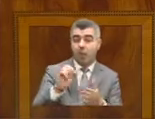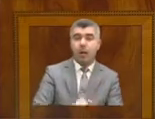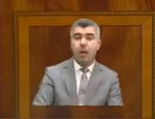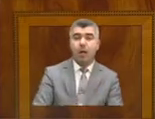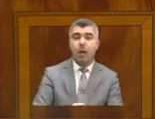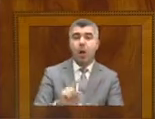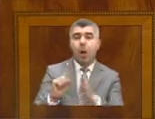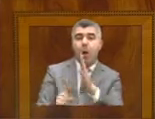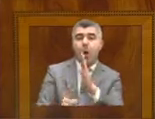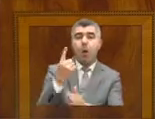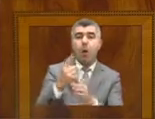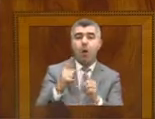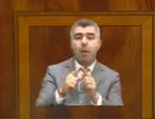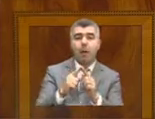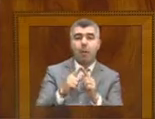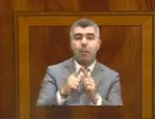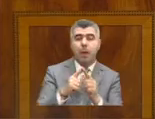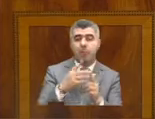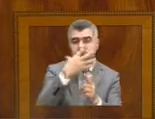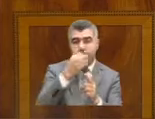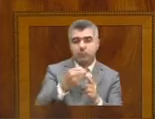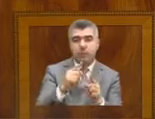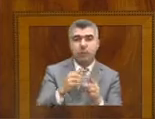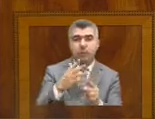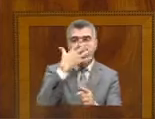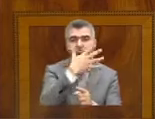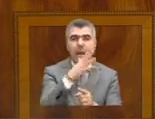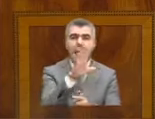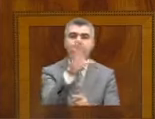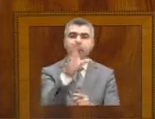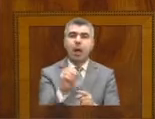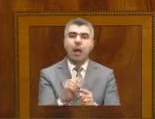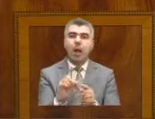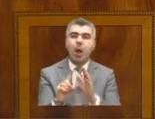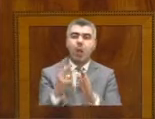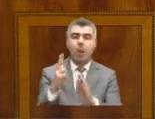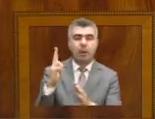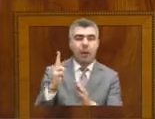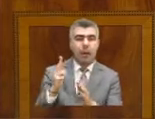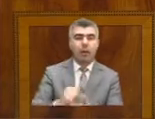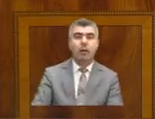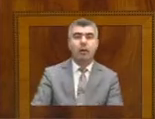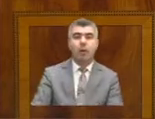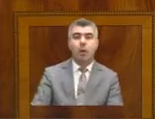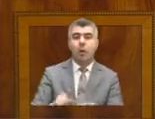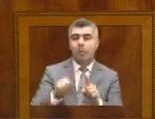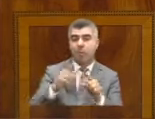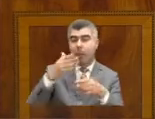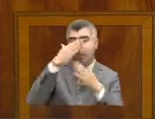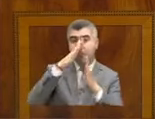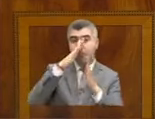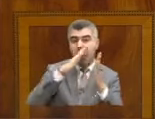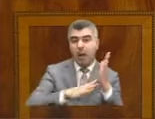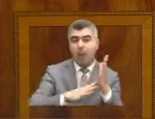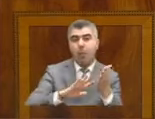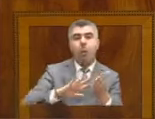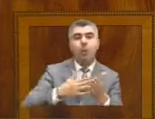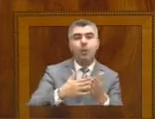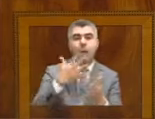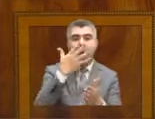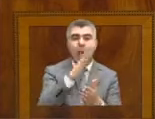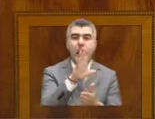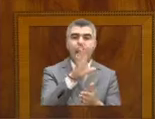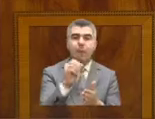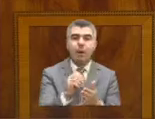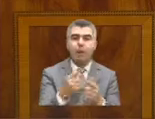قطار فائق السرعة في إفريقيا، هذا إلى جانب ريادة بلادنا على الصعيد القاري في مجموعة